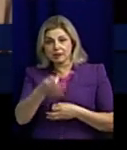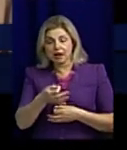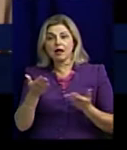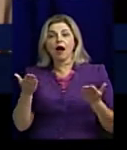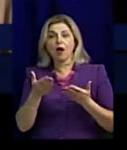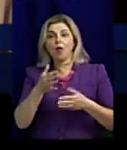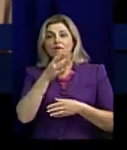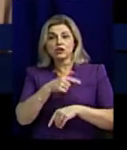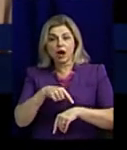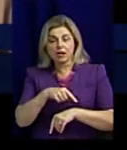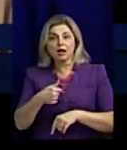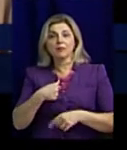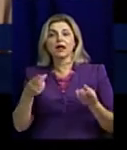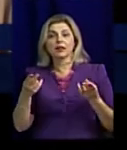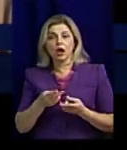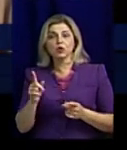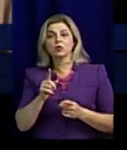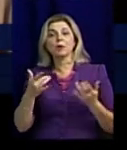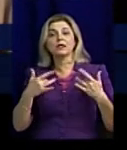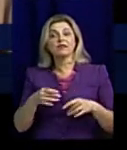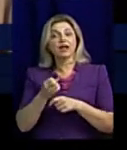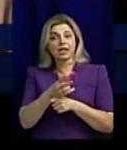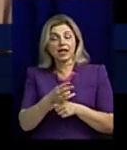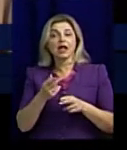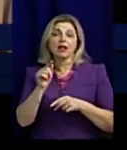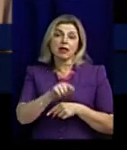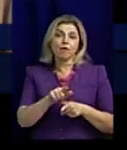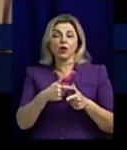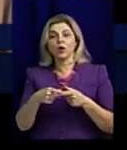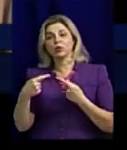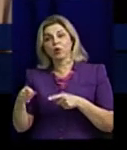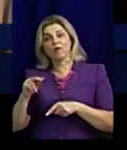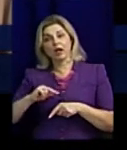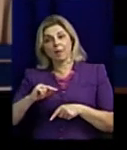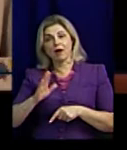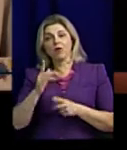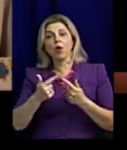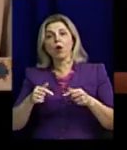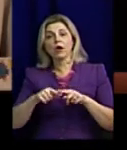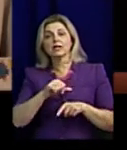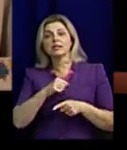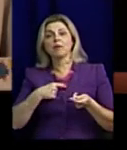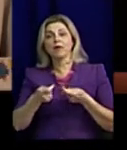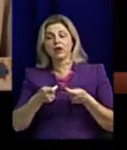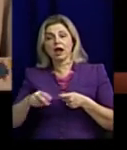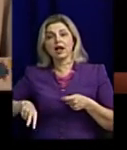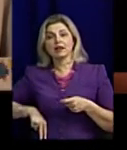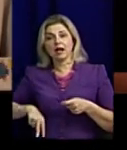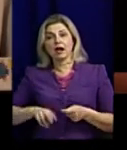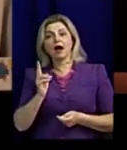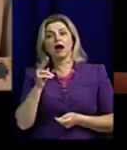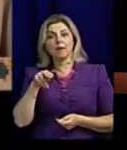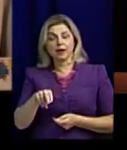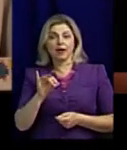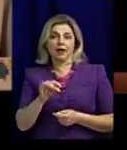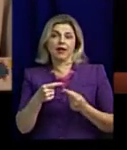який час мені потрібен, щоб звільнити того чи іншого працівника органів місцевого самоврядування, директорів КП і так далі.